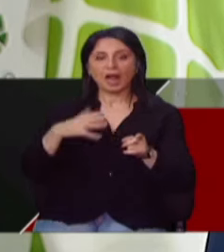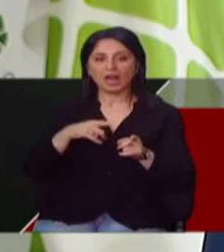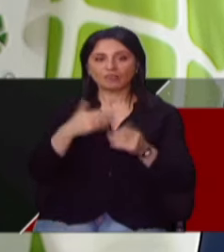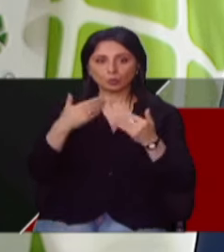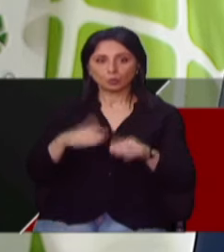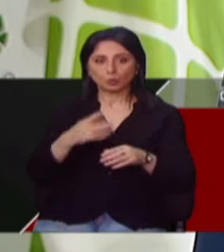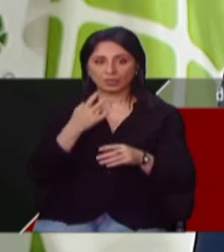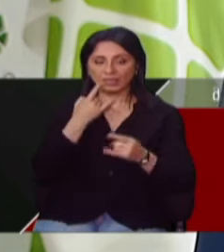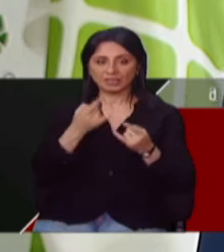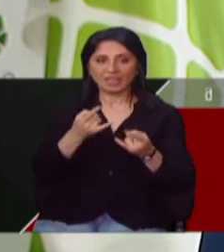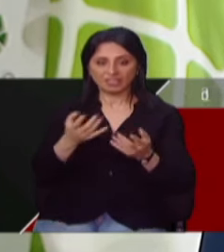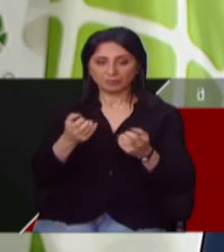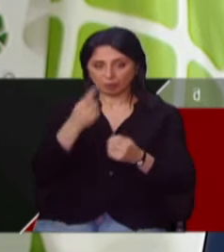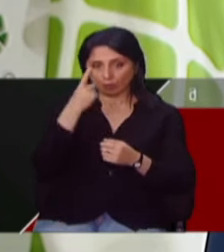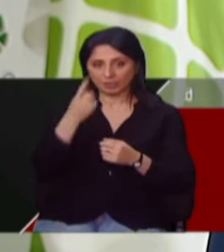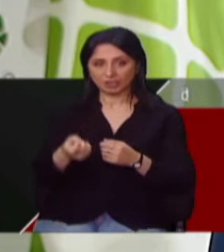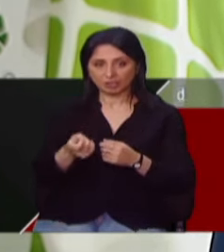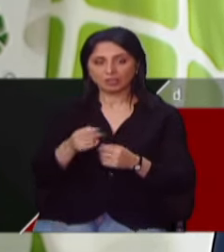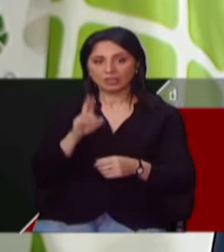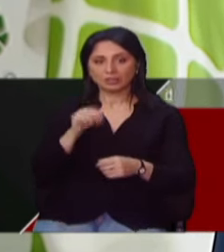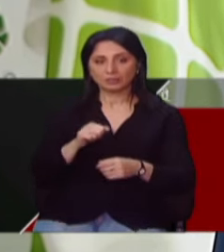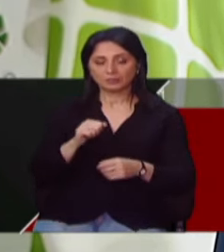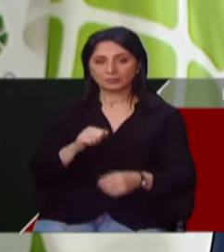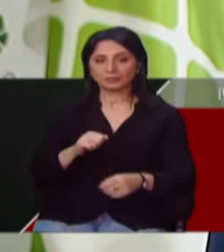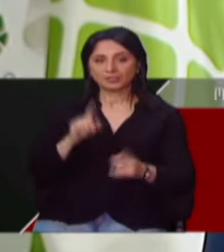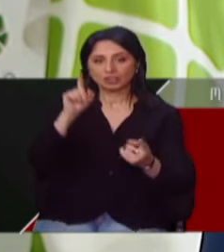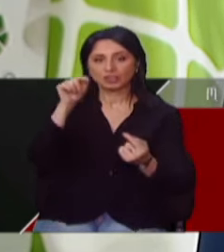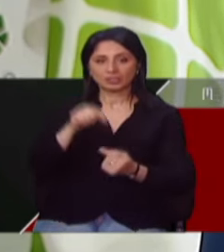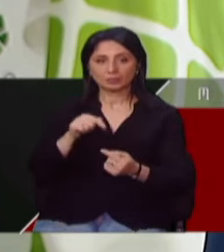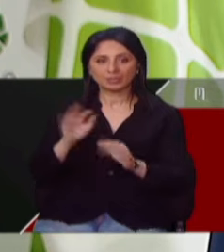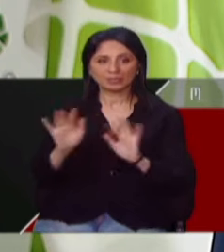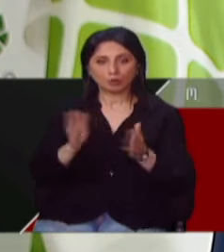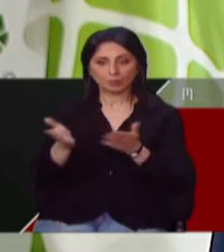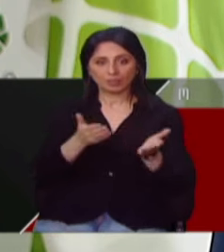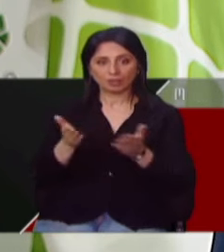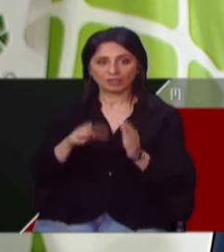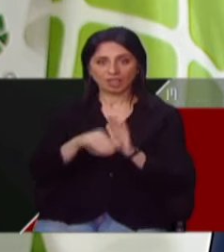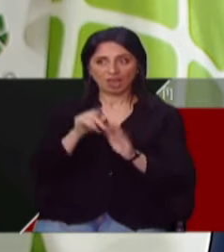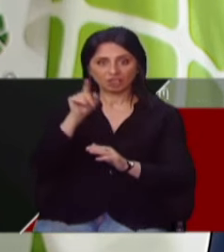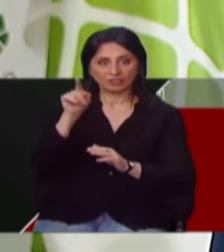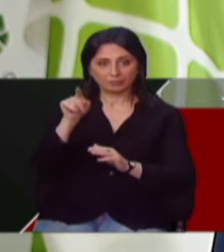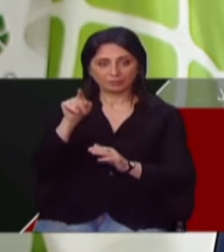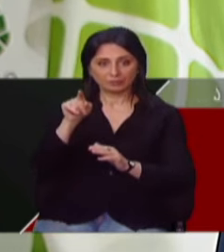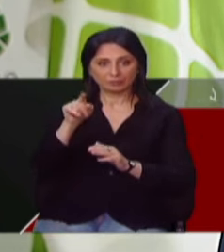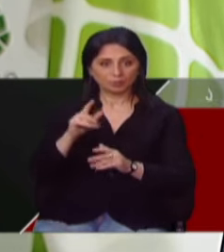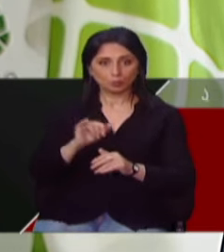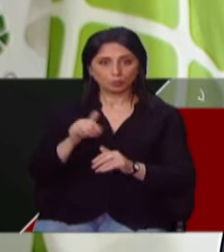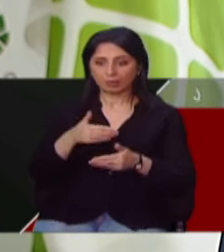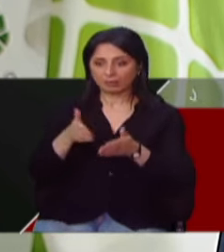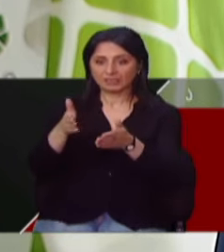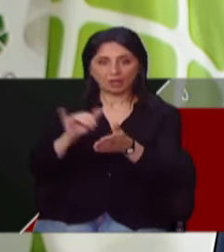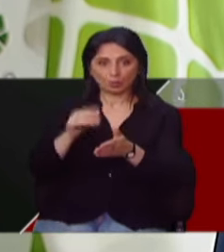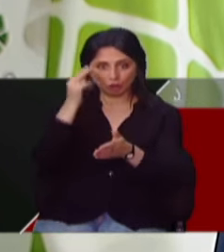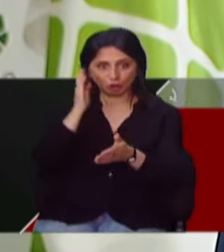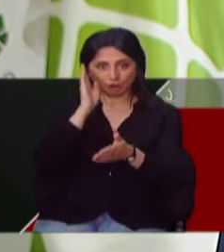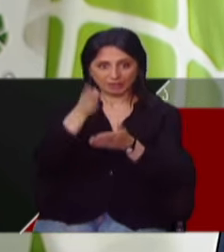ma obrat dați nu atmi gose es mesaj da. Și să vă misat imoc vedos. Arce unu mizegan să cutrebit. Rad ce e